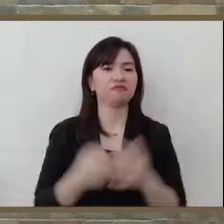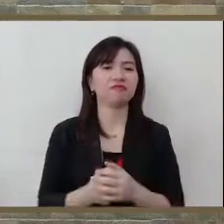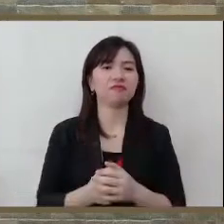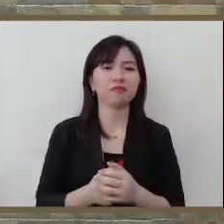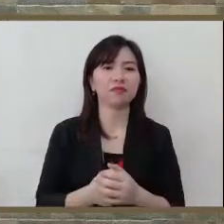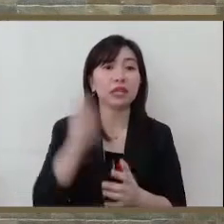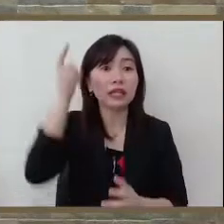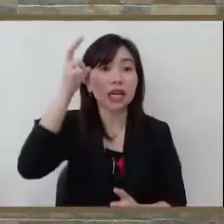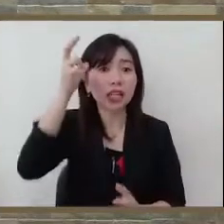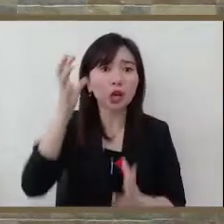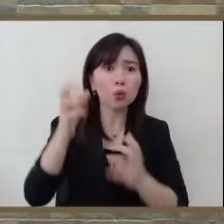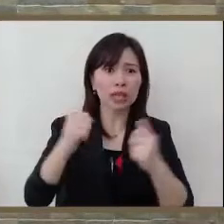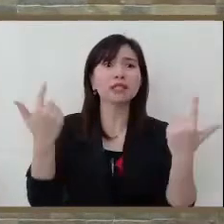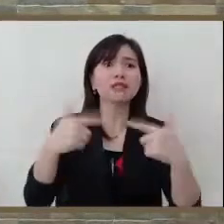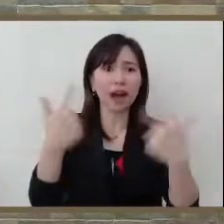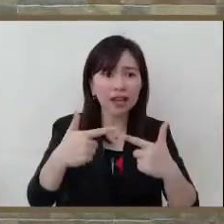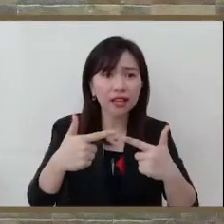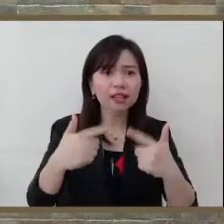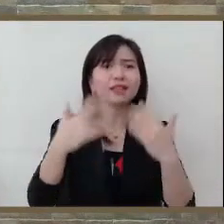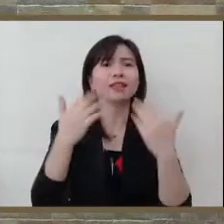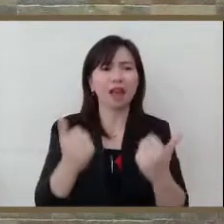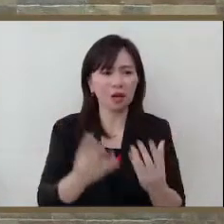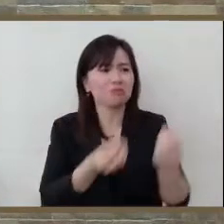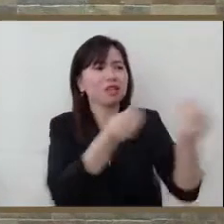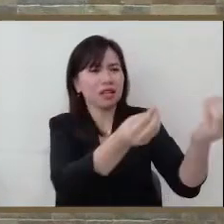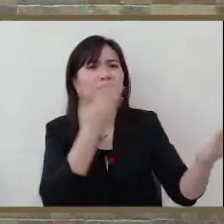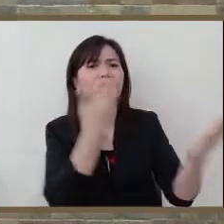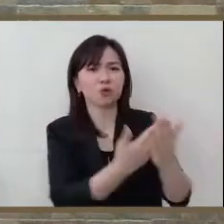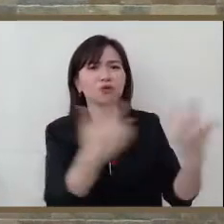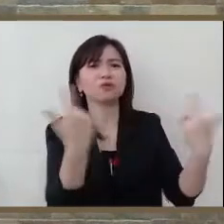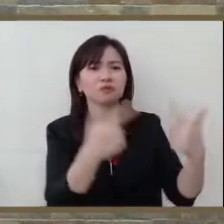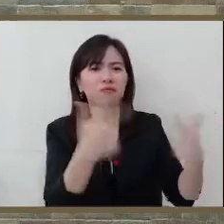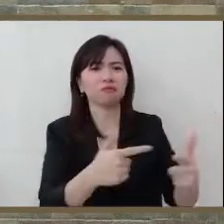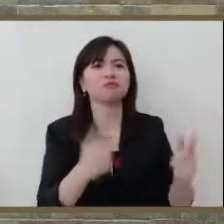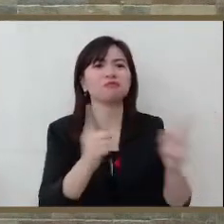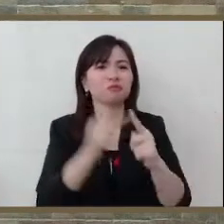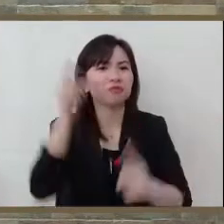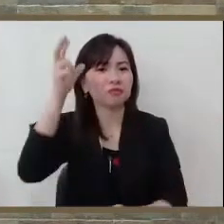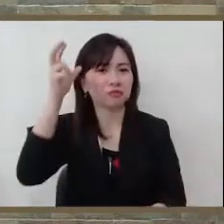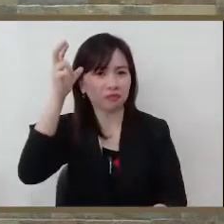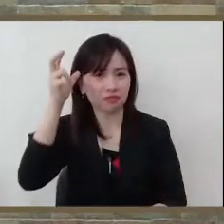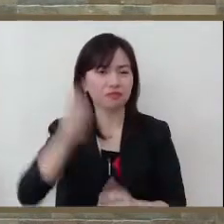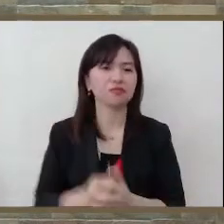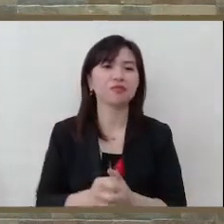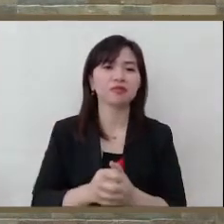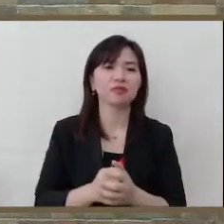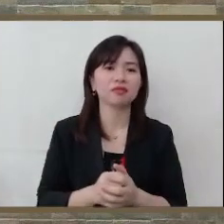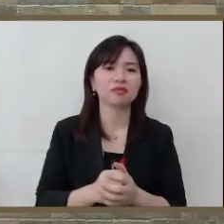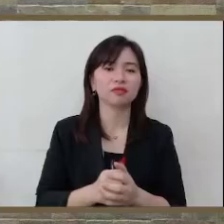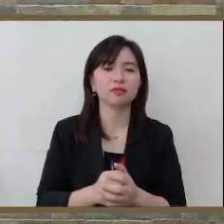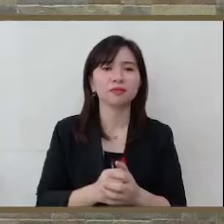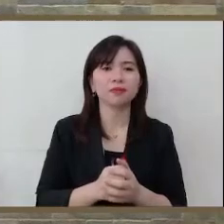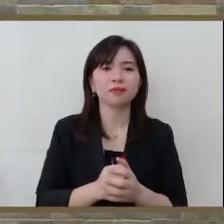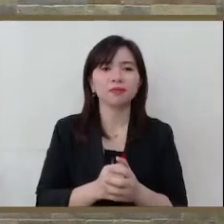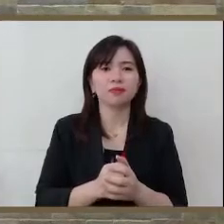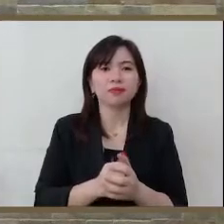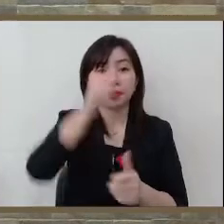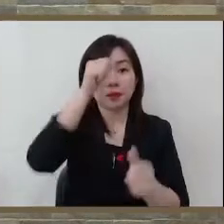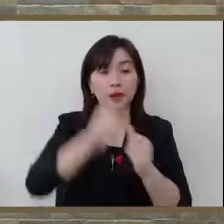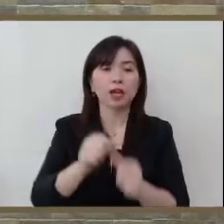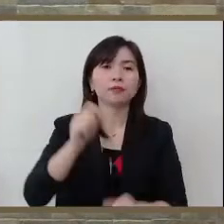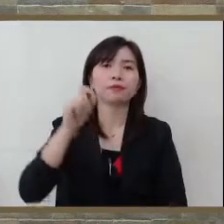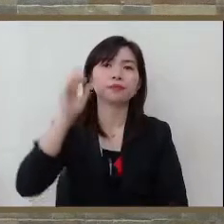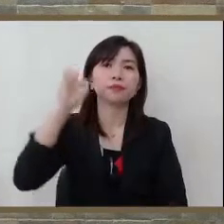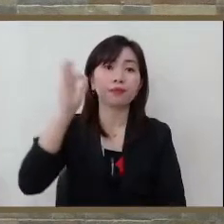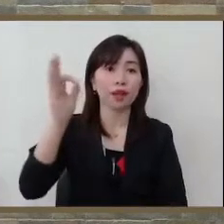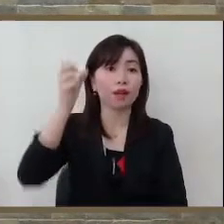ang gusto ng Diablo, ibigay natin ang laban, young people. I can remember yung sinabi ni Sir Jao. Sabi ni Sir Jao, wag ka